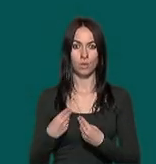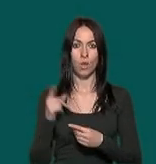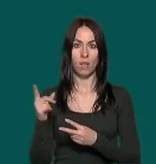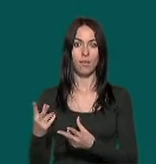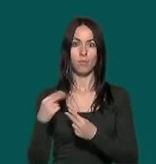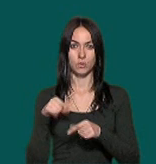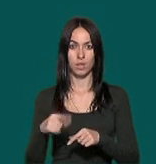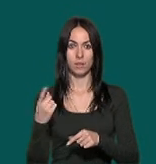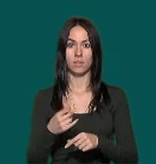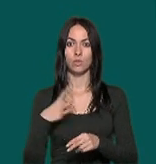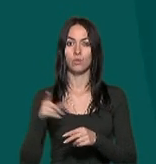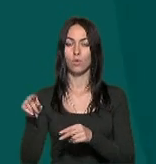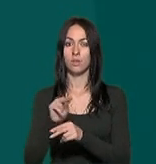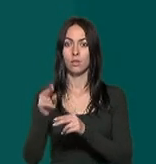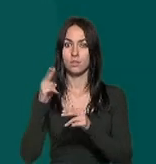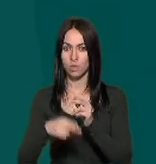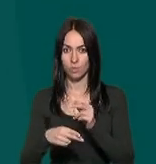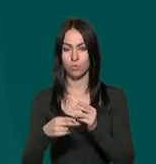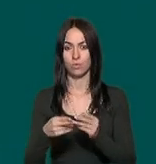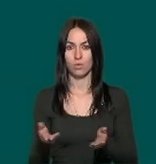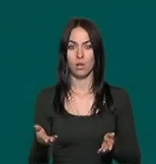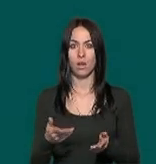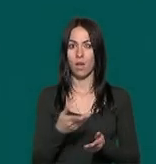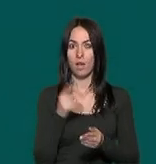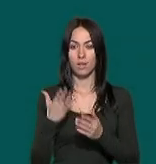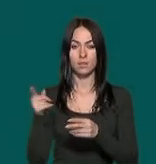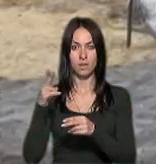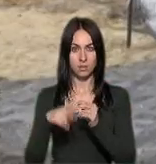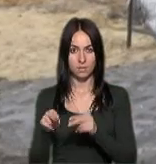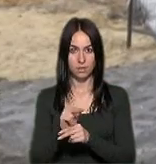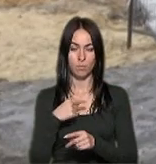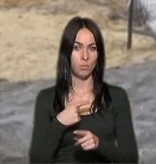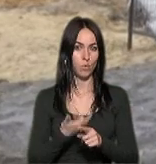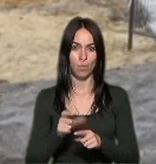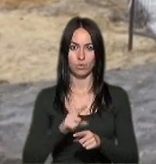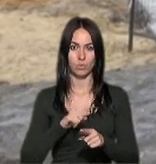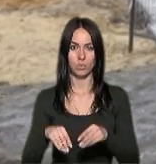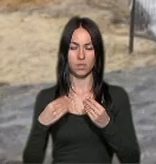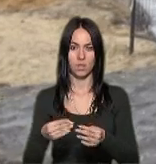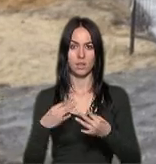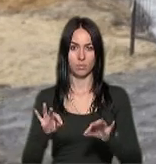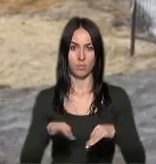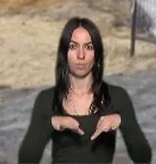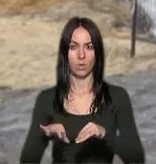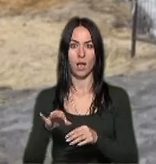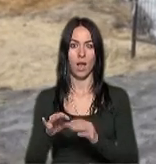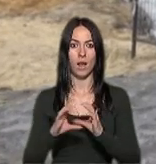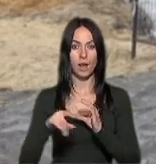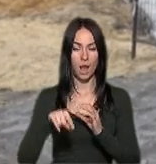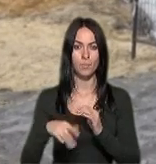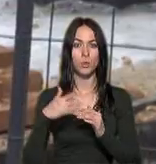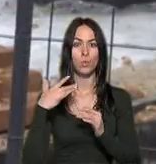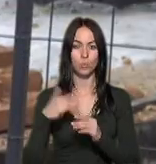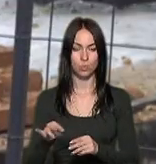на этой неделе закончить. Если не заканчивают, то мы очень быстро откроем движение. Камеру тепловики полагодили. Про це телефоном розповіла